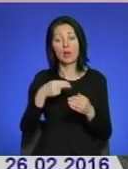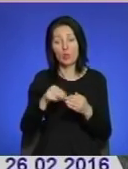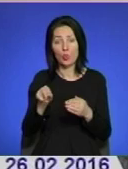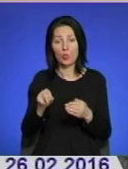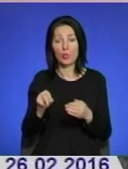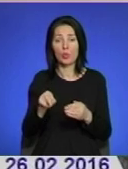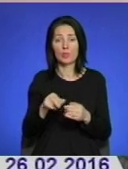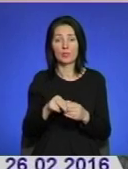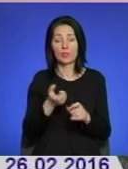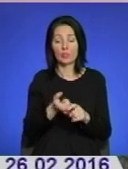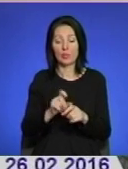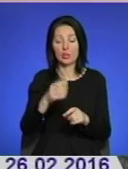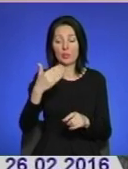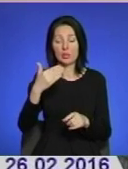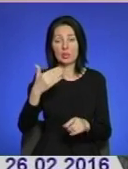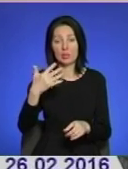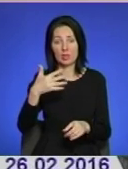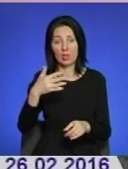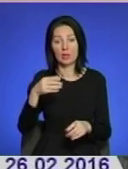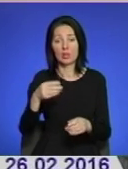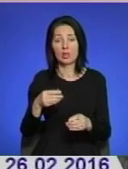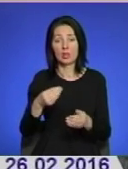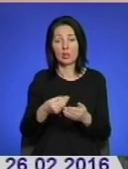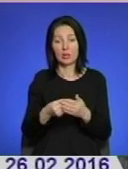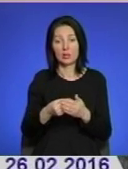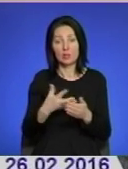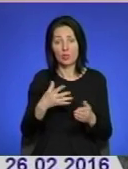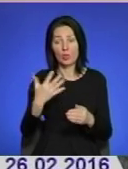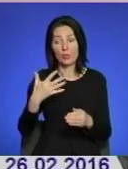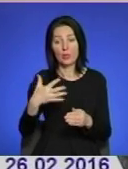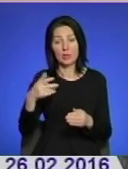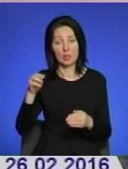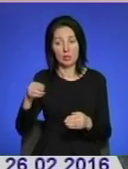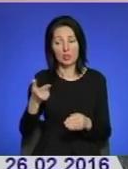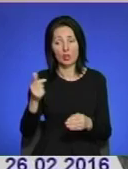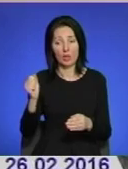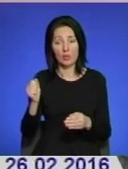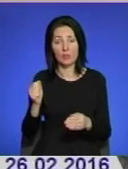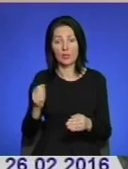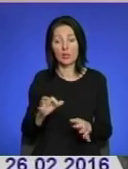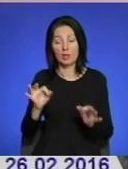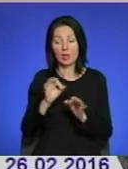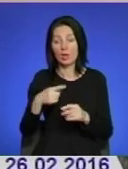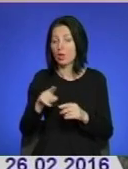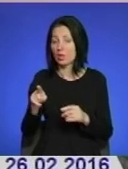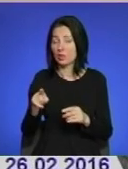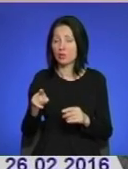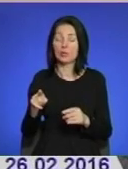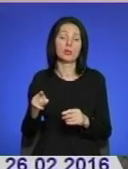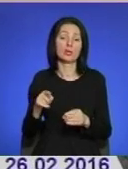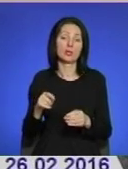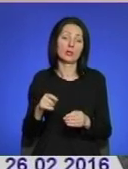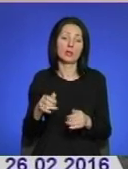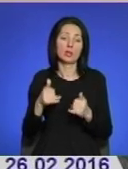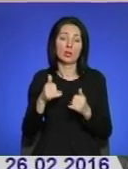покупку більше 50, вартістю більше 50 тисяч гривень, ніяких інших критерій для